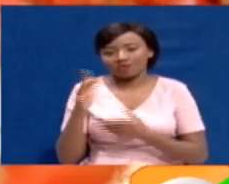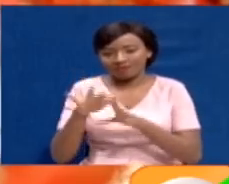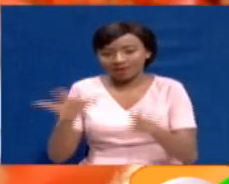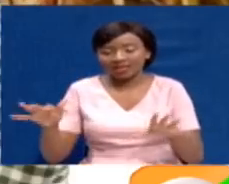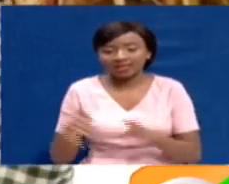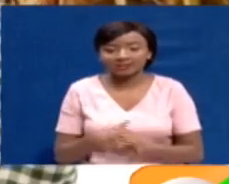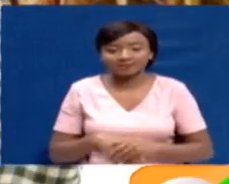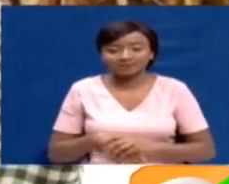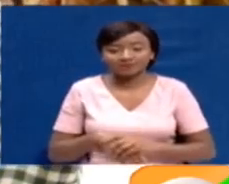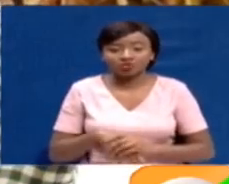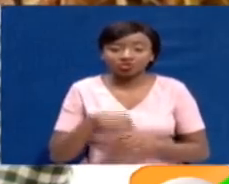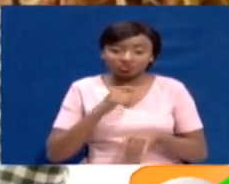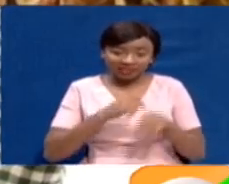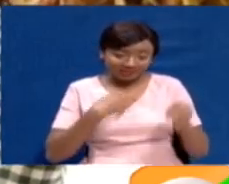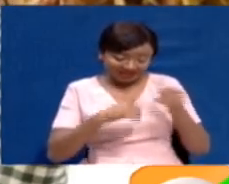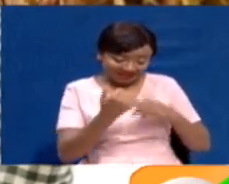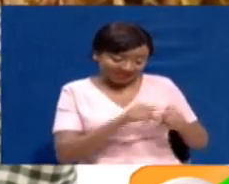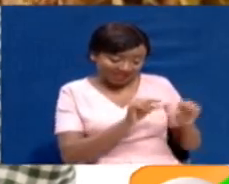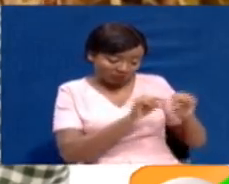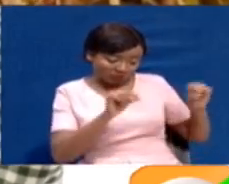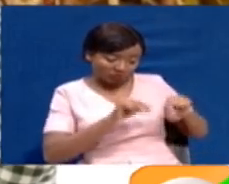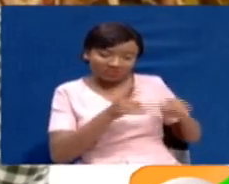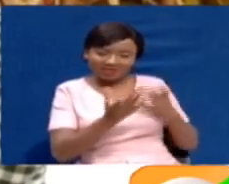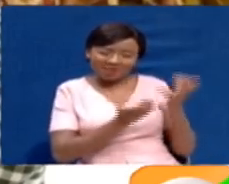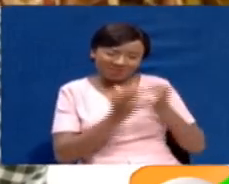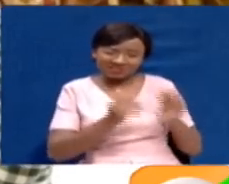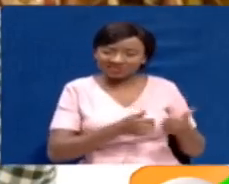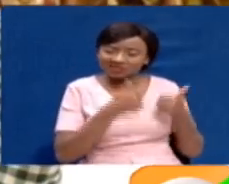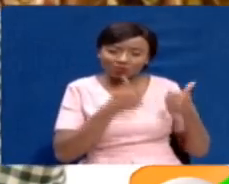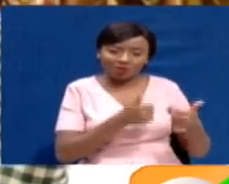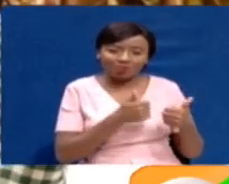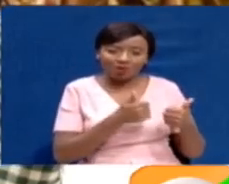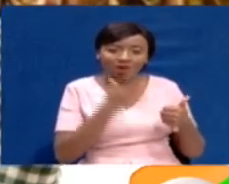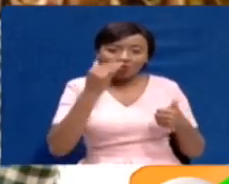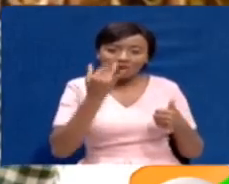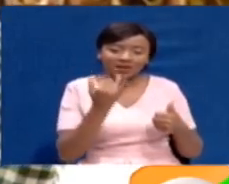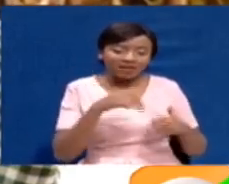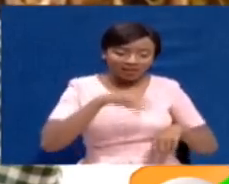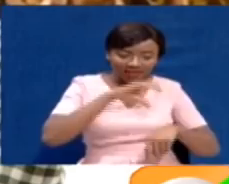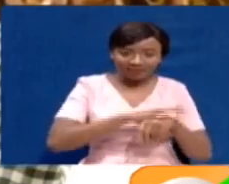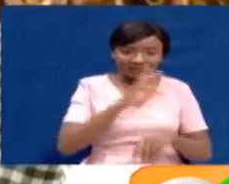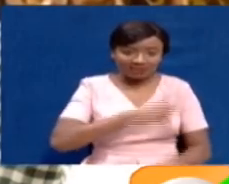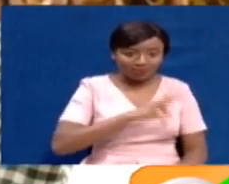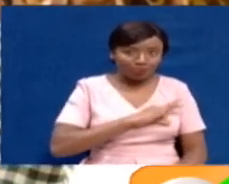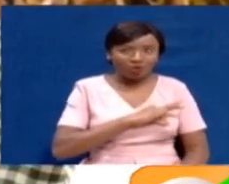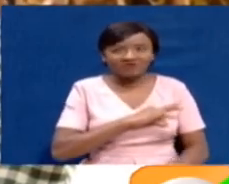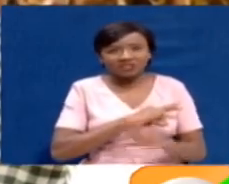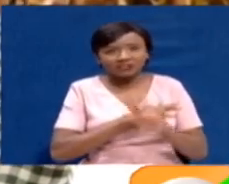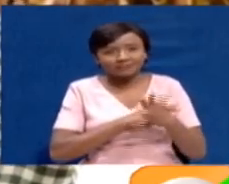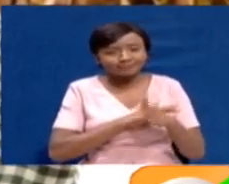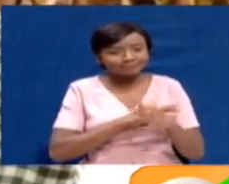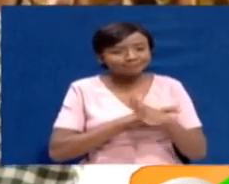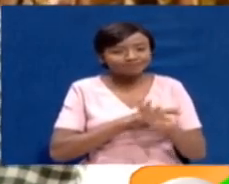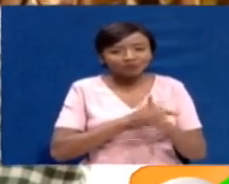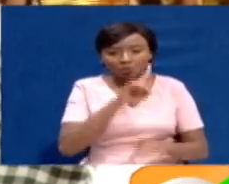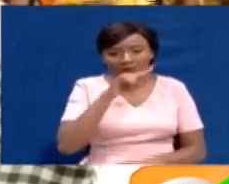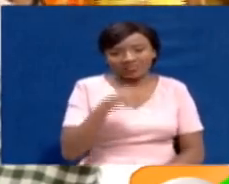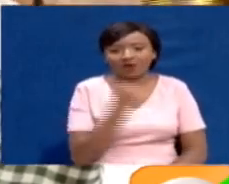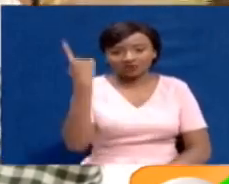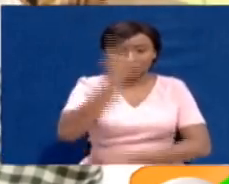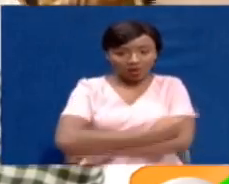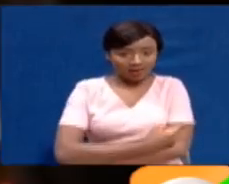Wakati nilikuwa nauza sausage, ni biashara ilikuwa mzuri kwa sababu nikiingiza kidogo sana, nilikuwa ninaingiza